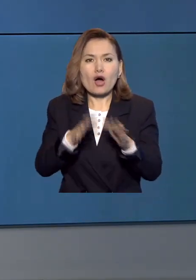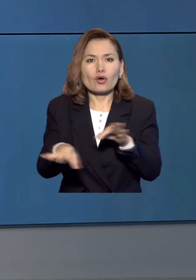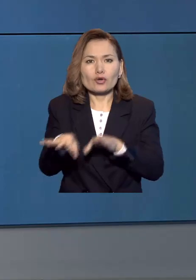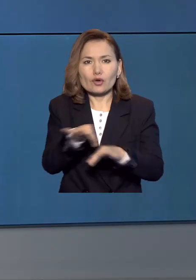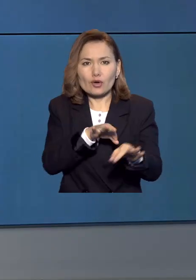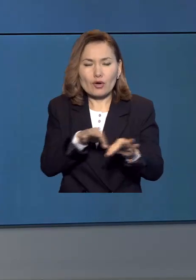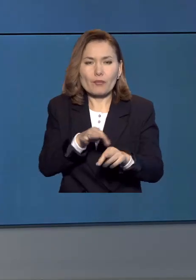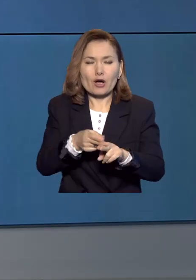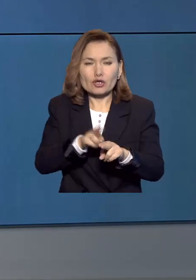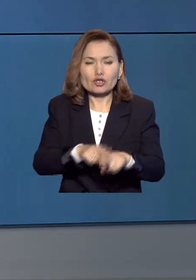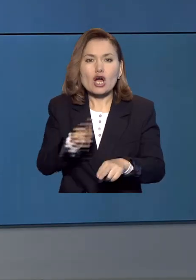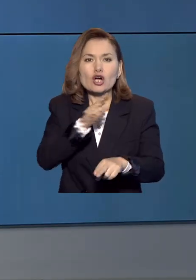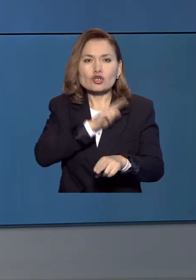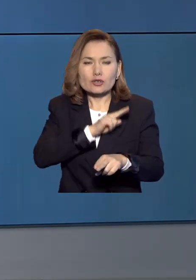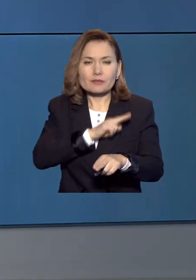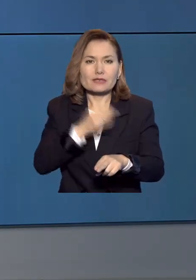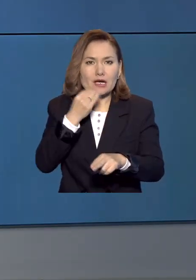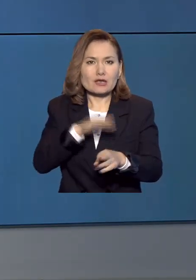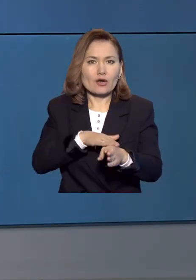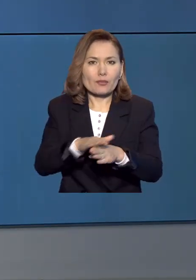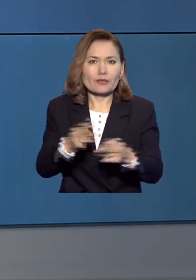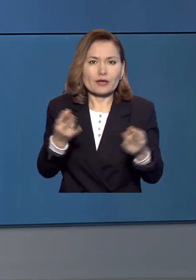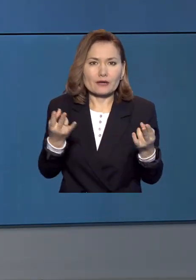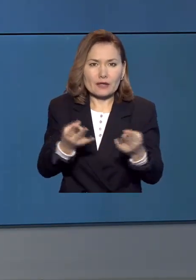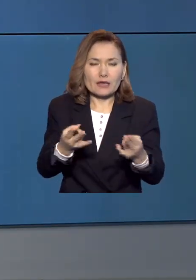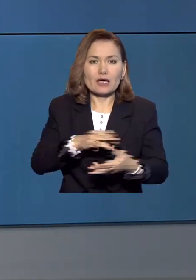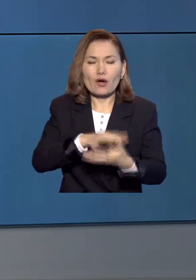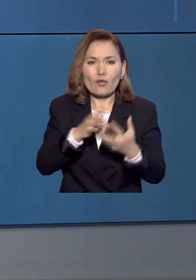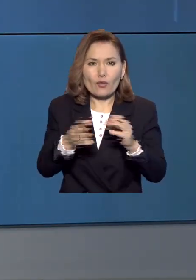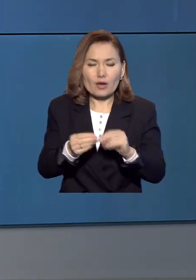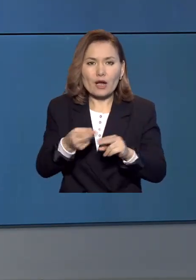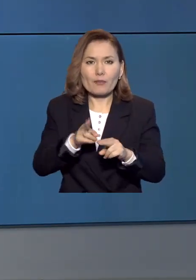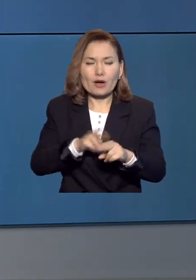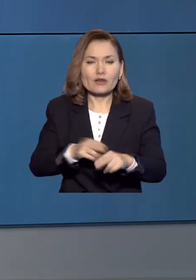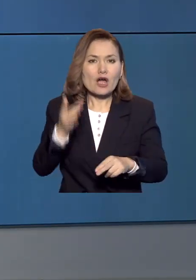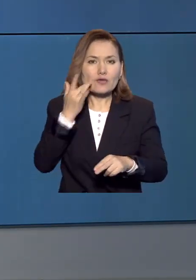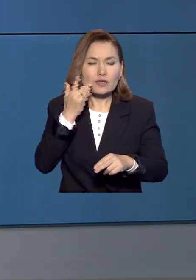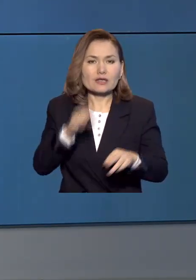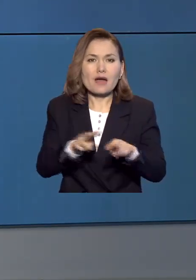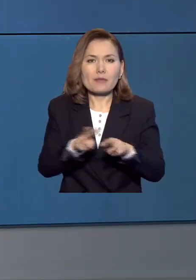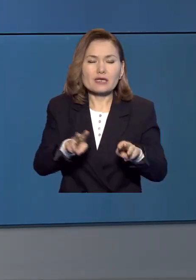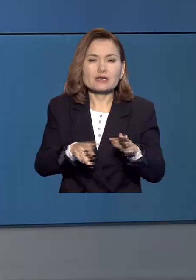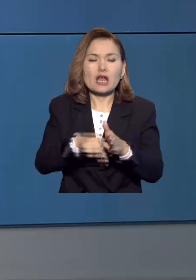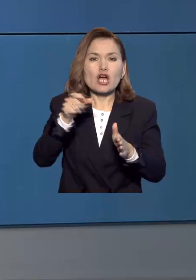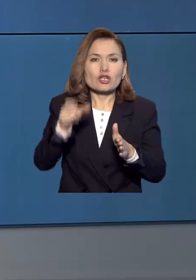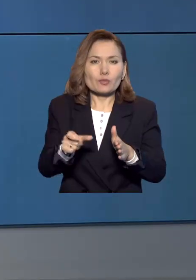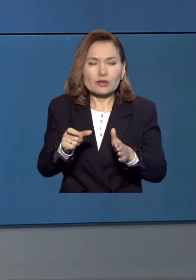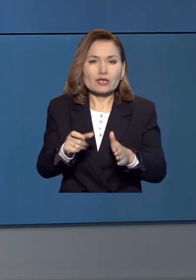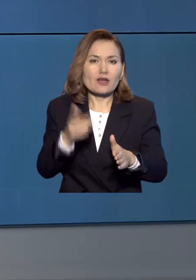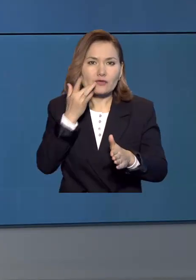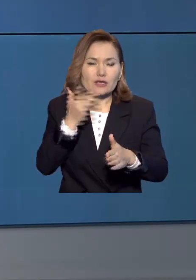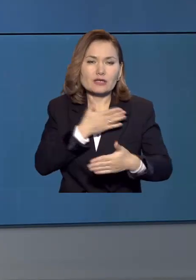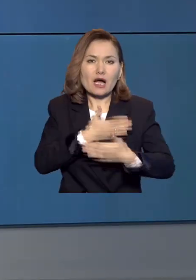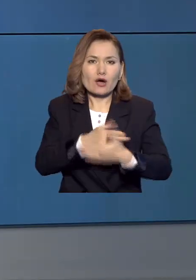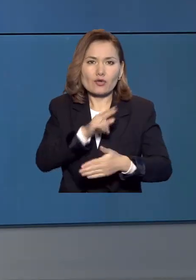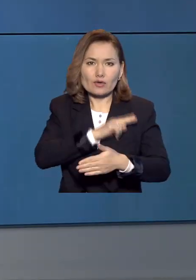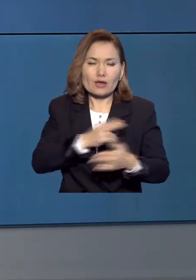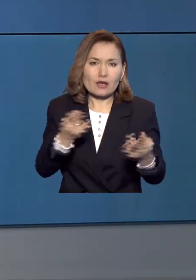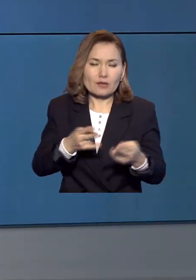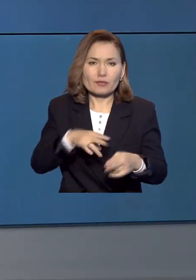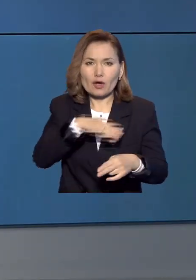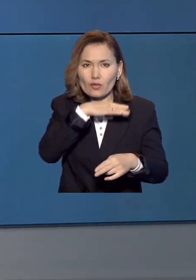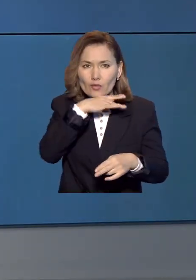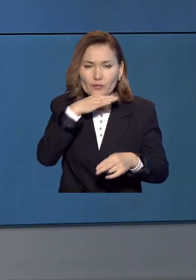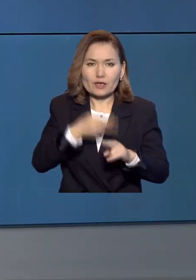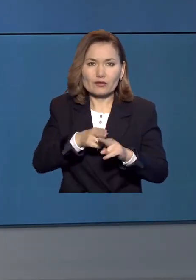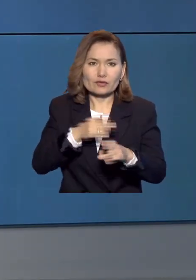да пайдалана алмады. Президент оларға бұдан былай оқиғалардың бел ортасынан табылуын талап етті. Сырттағы бақылаушының ұстанымы қабылданбайтынын да